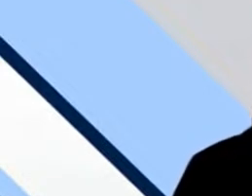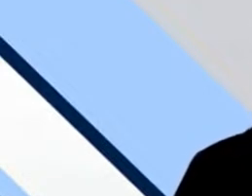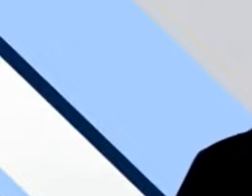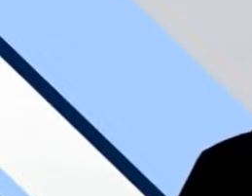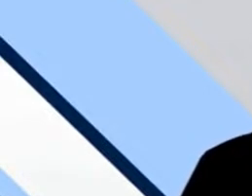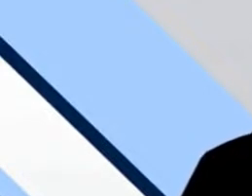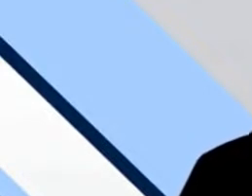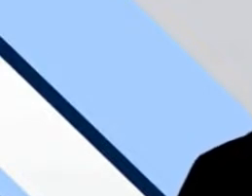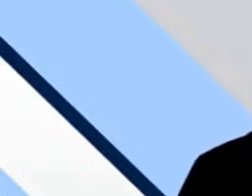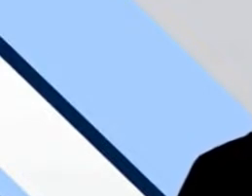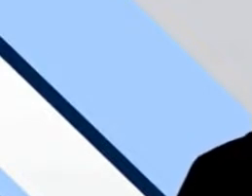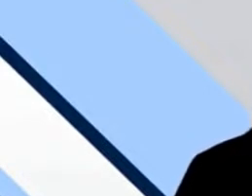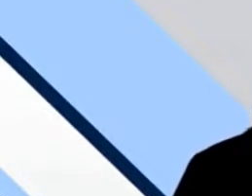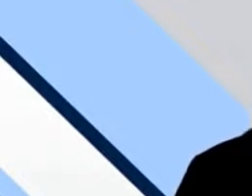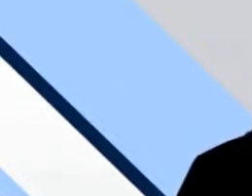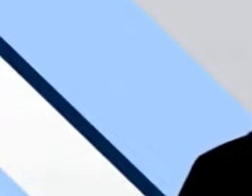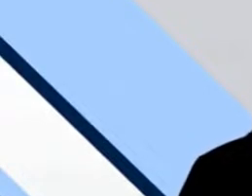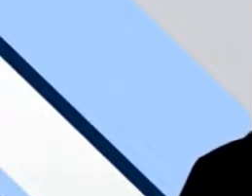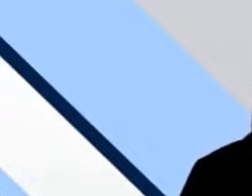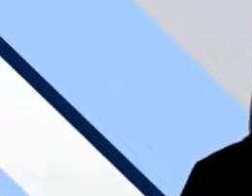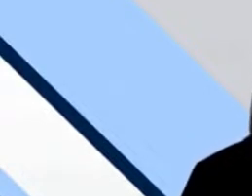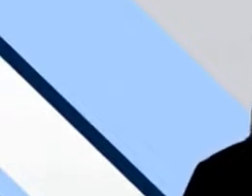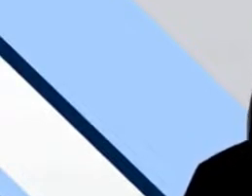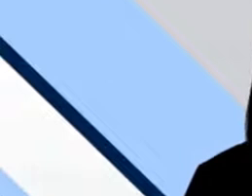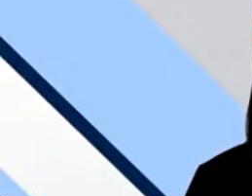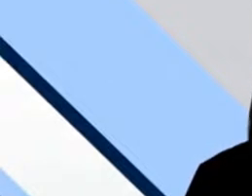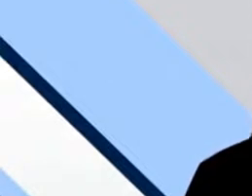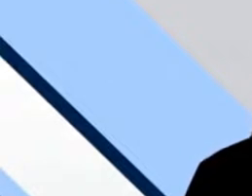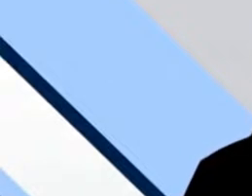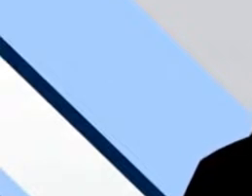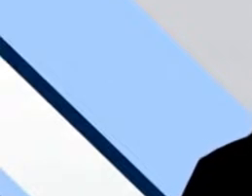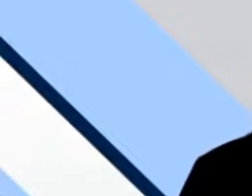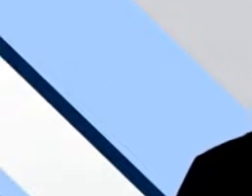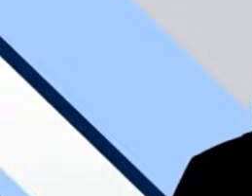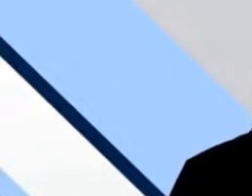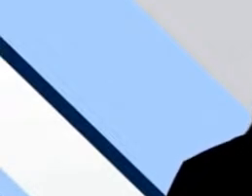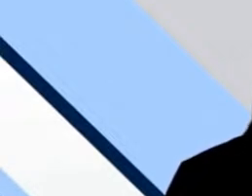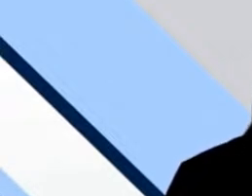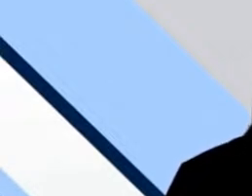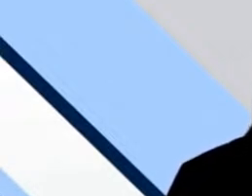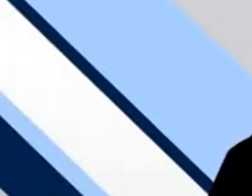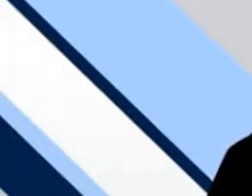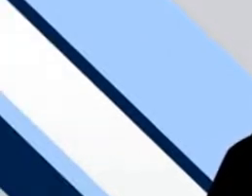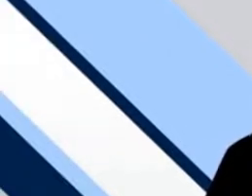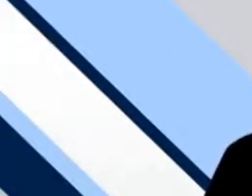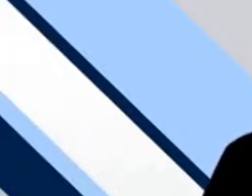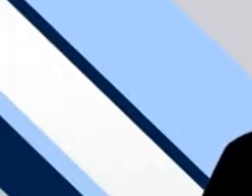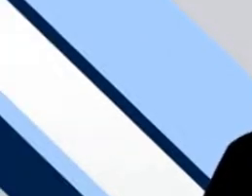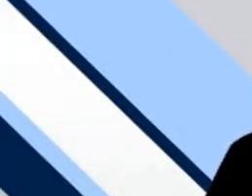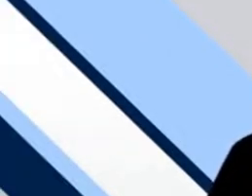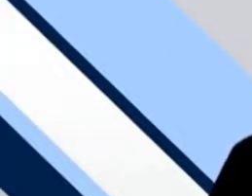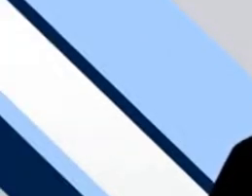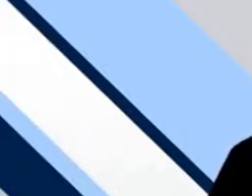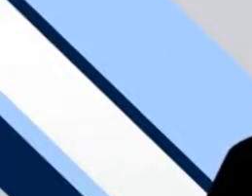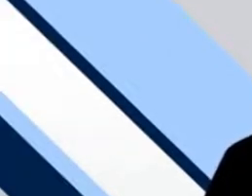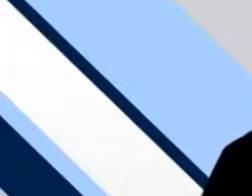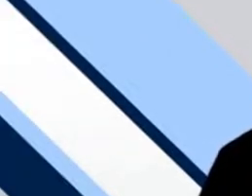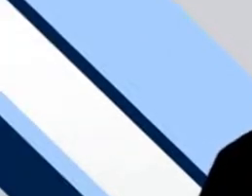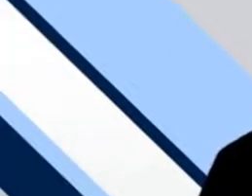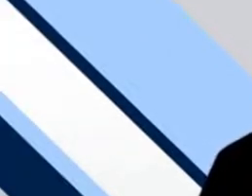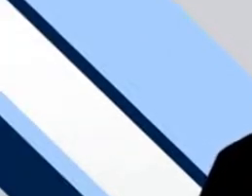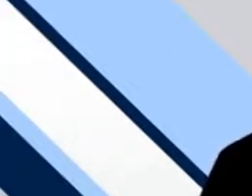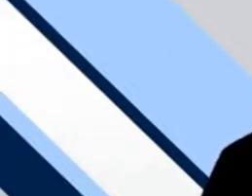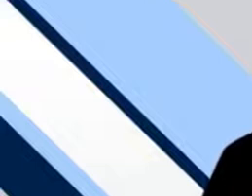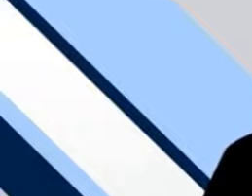mula ikasyam ng umaga hanggang ikapito ng gabi ang ating itulay. Sa ating pagtutulungan,